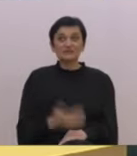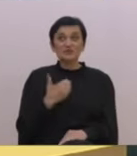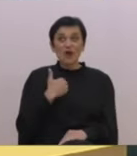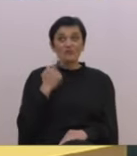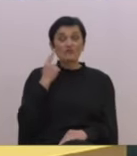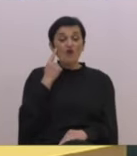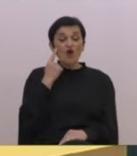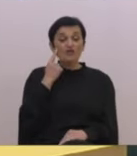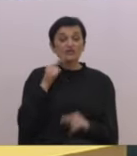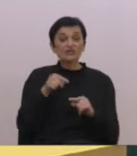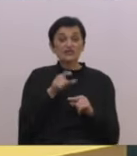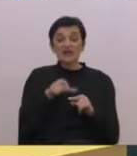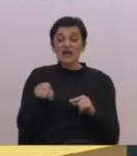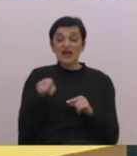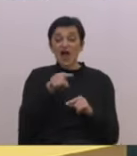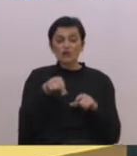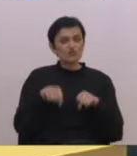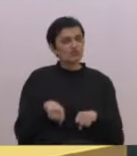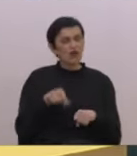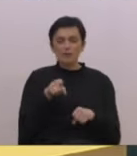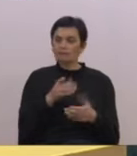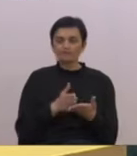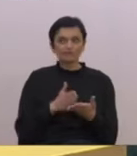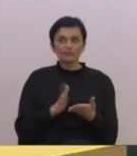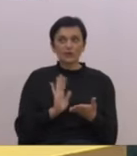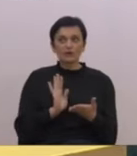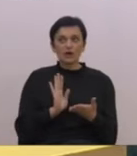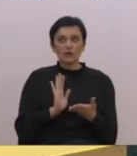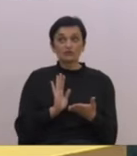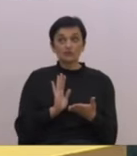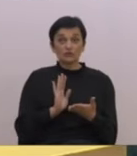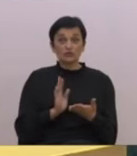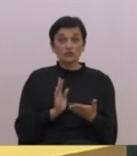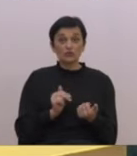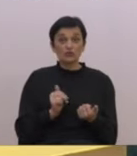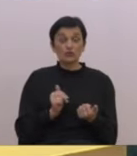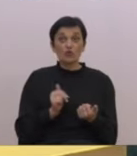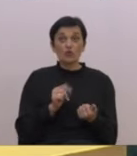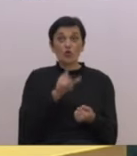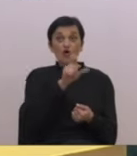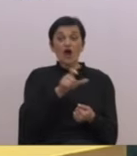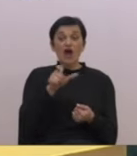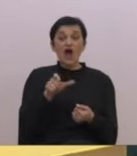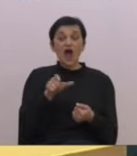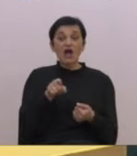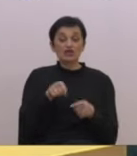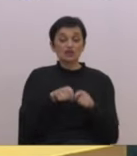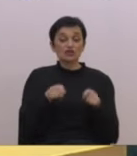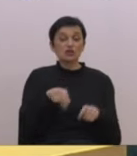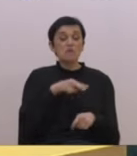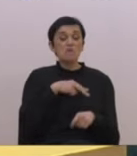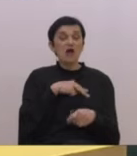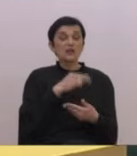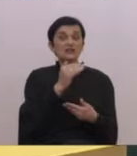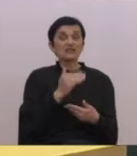მგონი აქ მყოფ ხალხს მაგის უფლება არ აქვს. ხო. იმიტომ რომ იმ ხალხმა შეადგინა ამ პარლამენტის